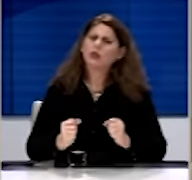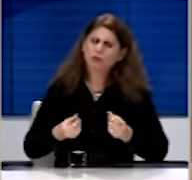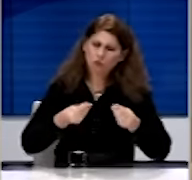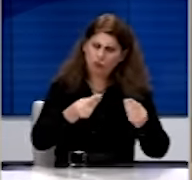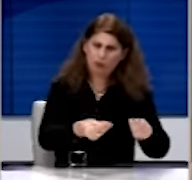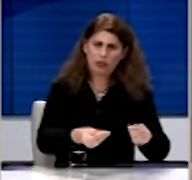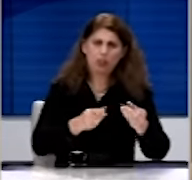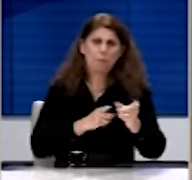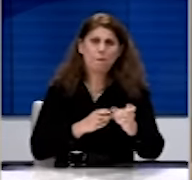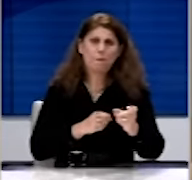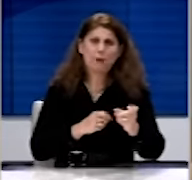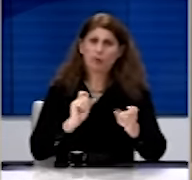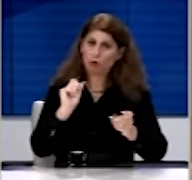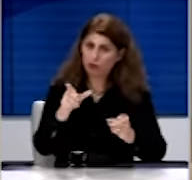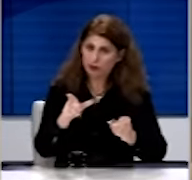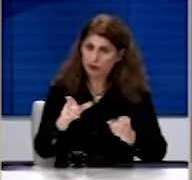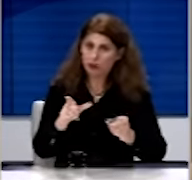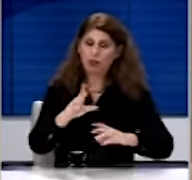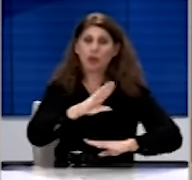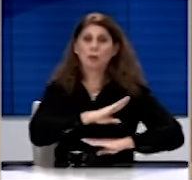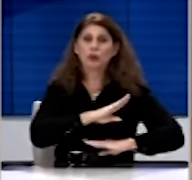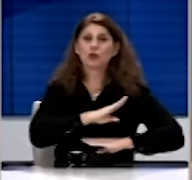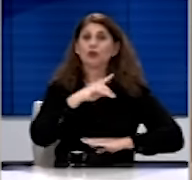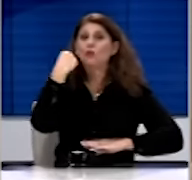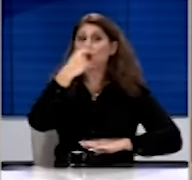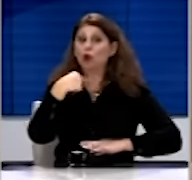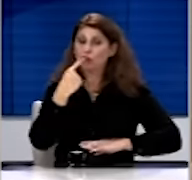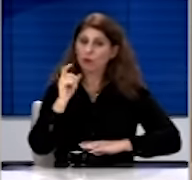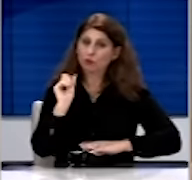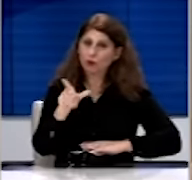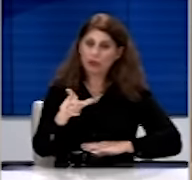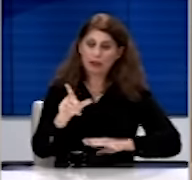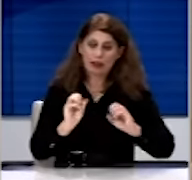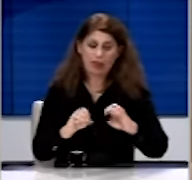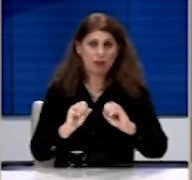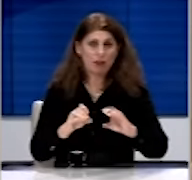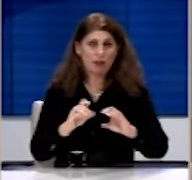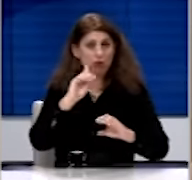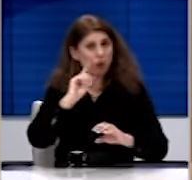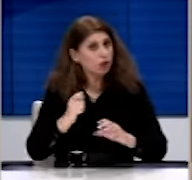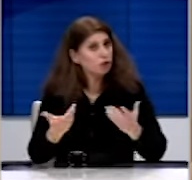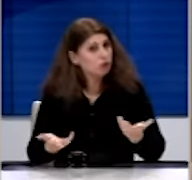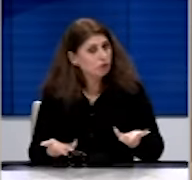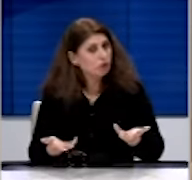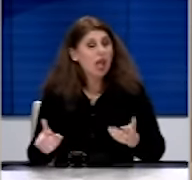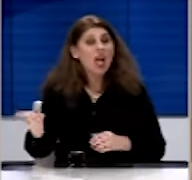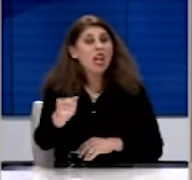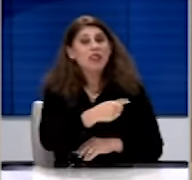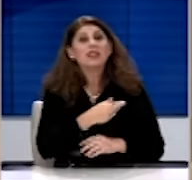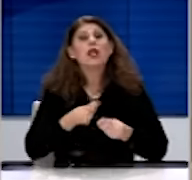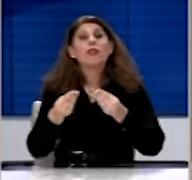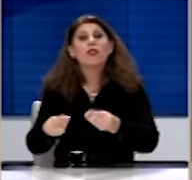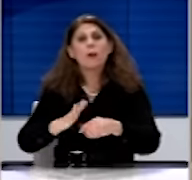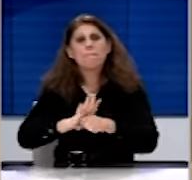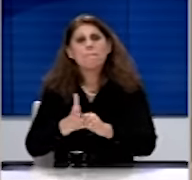τα όπλα που έχετε στείλει, με το στρατιωτικό προσωπικό που στέλνετε να εκπαιδεύει Ουκρανούς. Εσείς δεν δίνετε